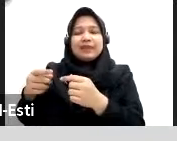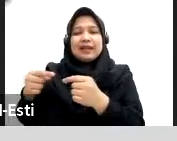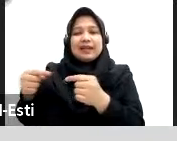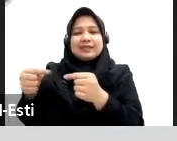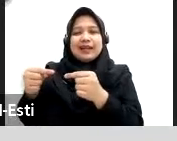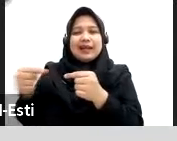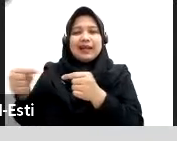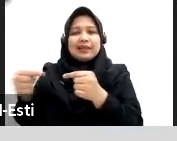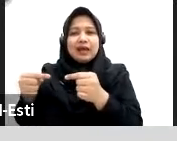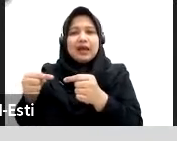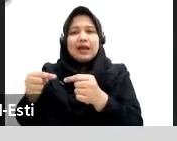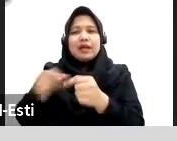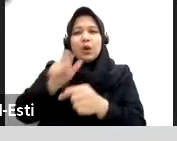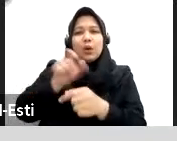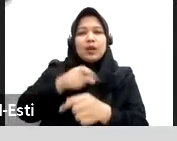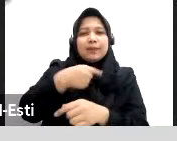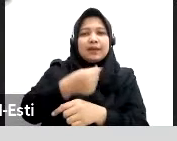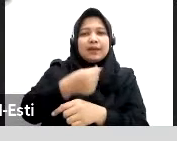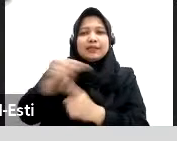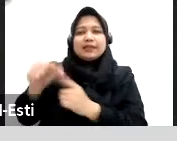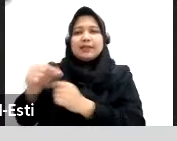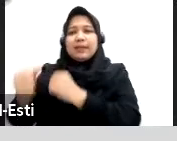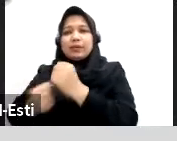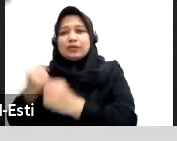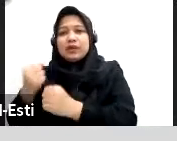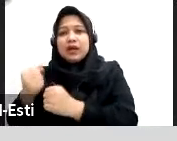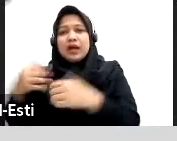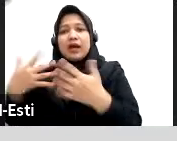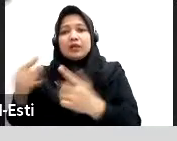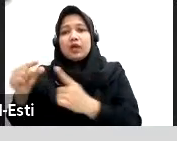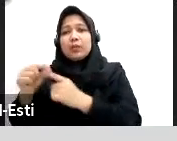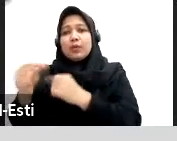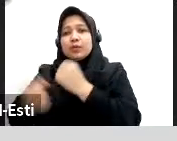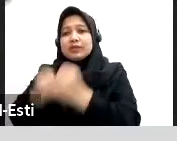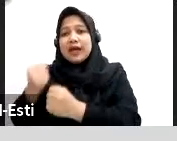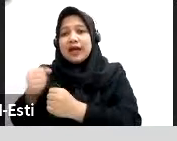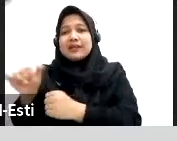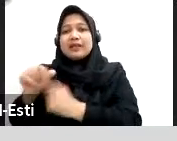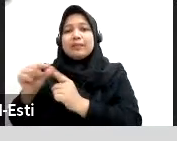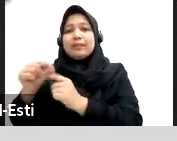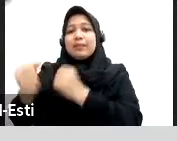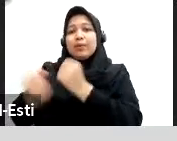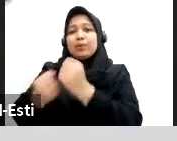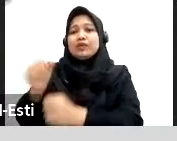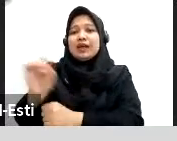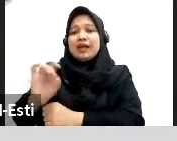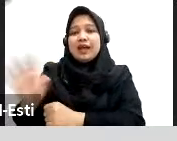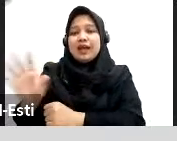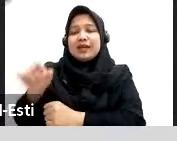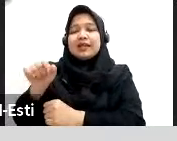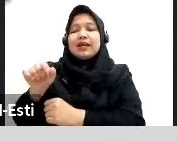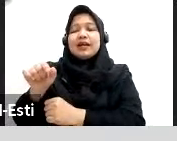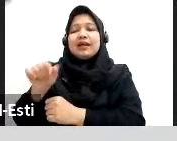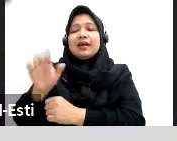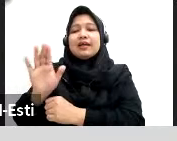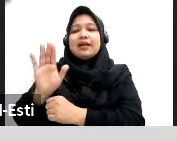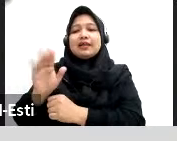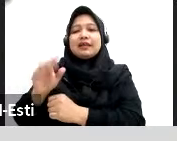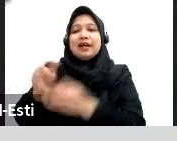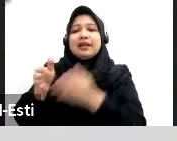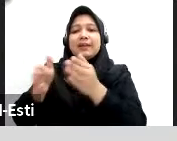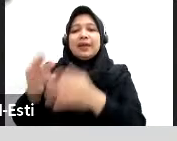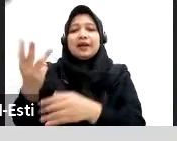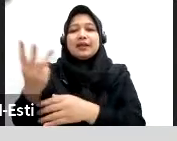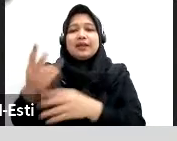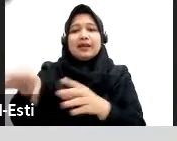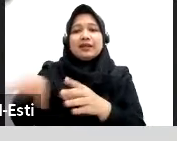summend dengan pelaku usaha maupun antara pelaku usaha dengan pelaku usaha yang lain kemudian difasilitasi oleh pihak ketiga bisa